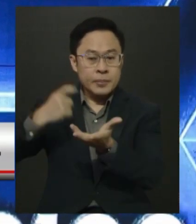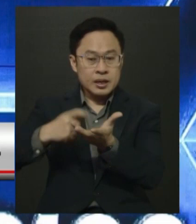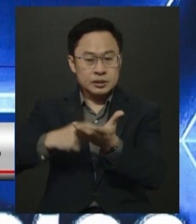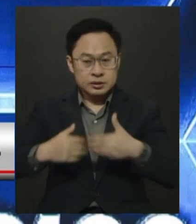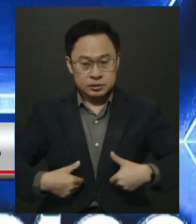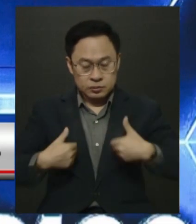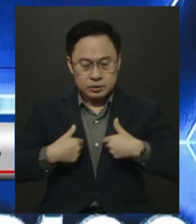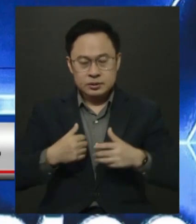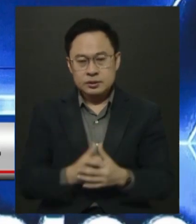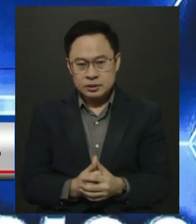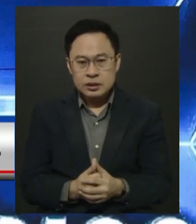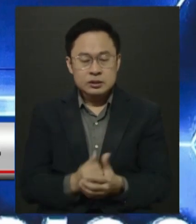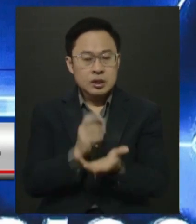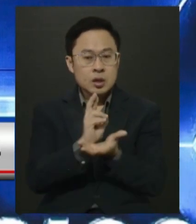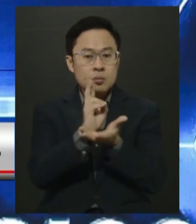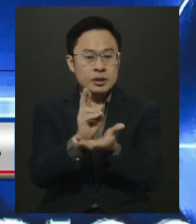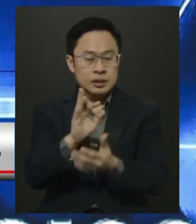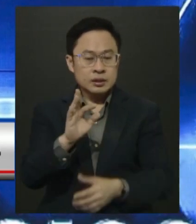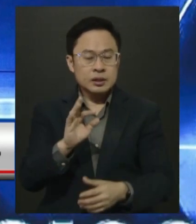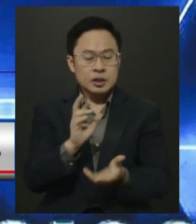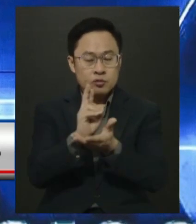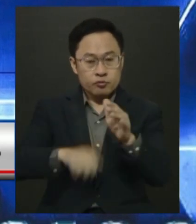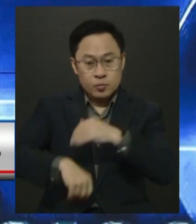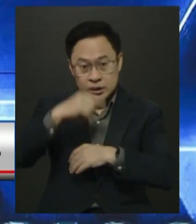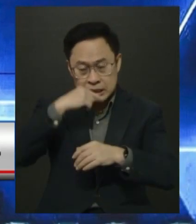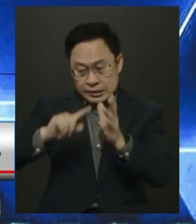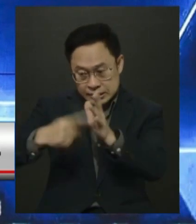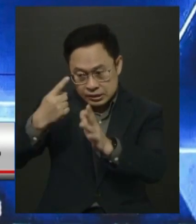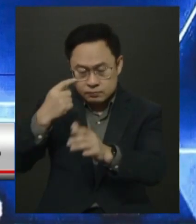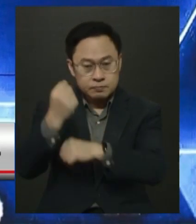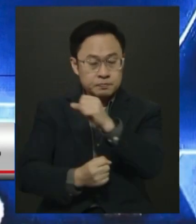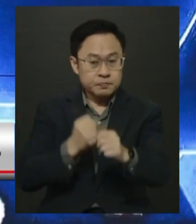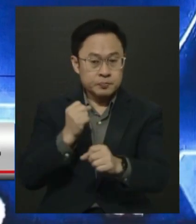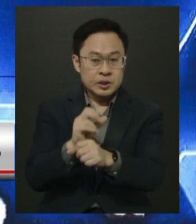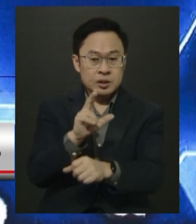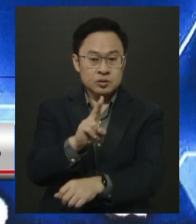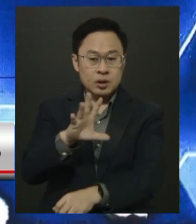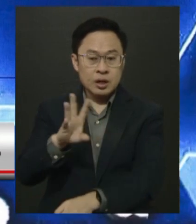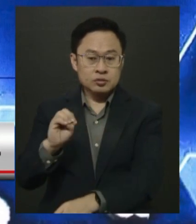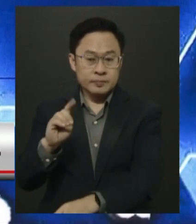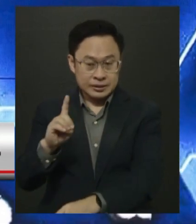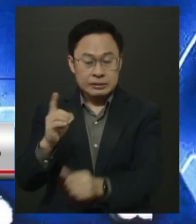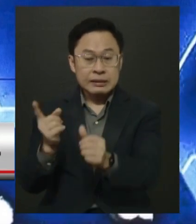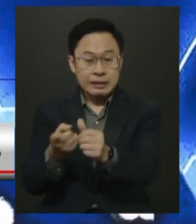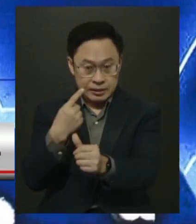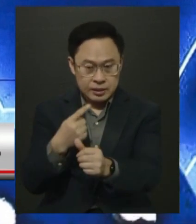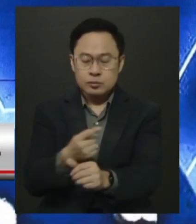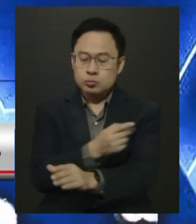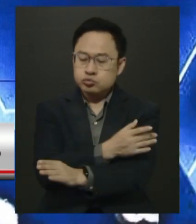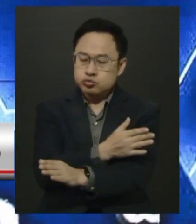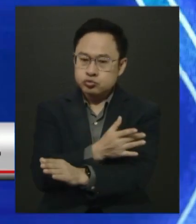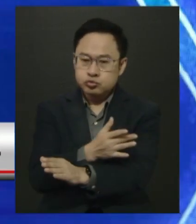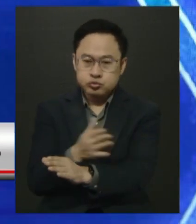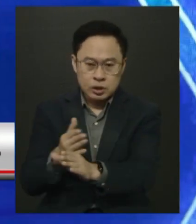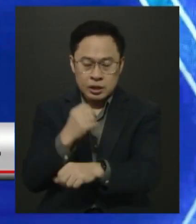ซึ่งงาน FA Thailand Award นะครับจัดขึ้นครั้งแรกเมื่อปี2561นะครับตลอดจนถึงปัจจุบันเนี่ยก็มีการจัดกันมา